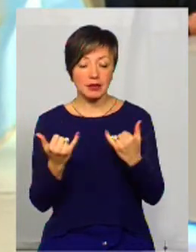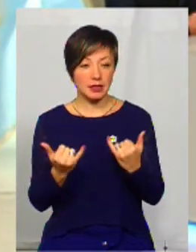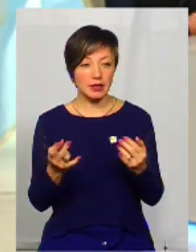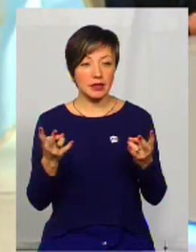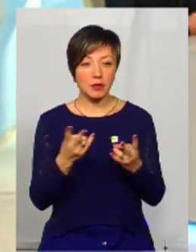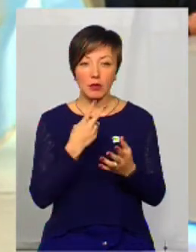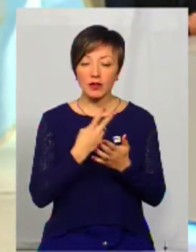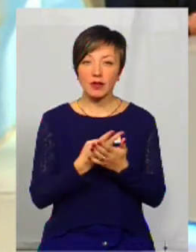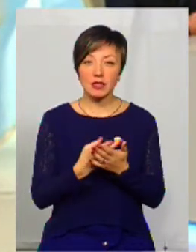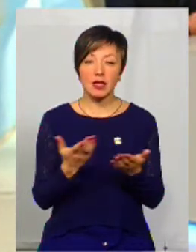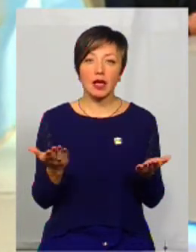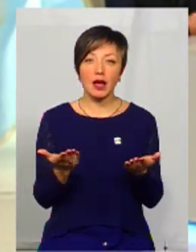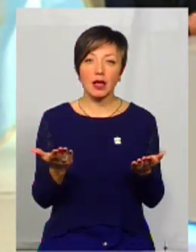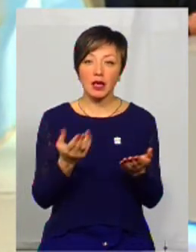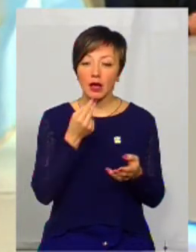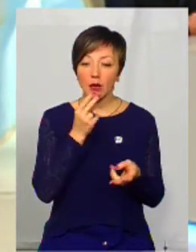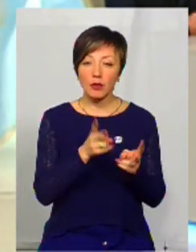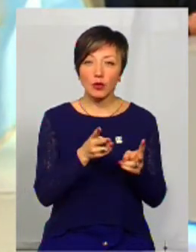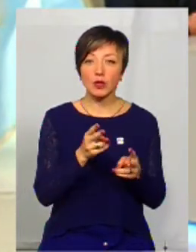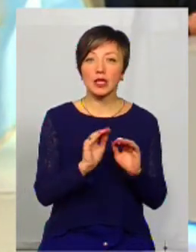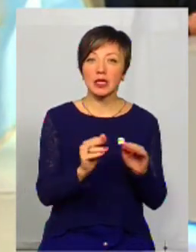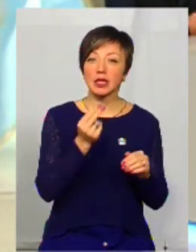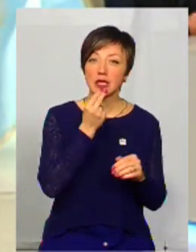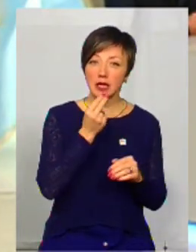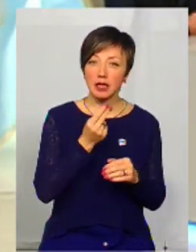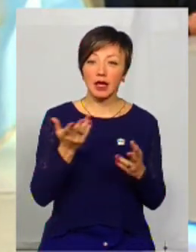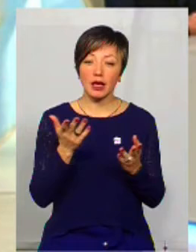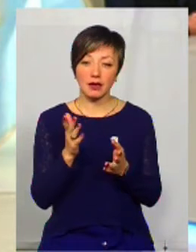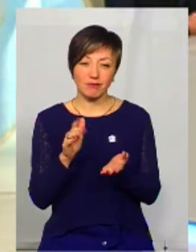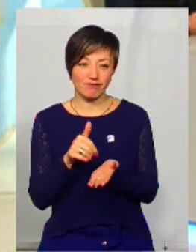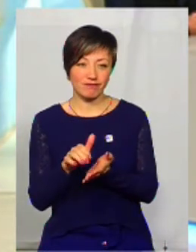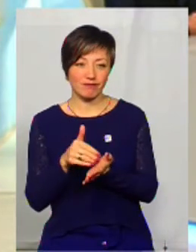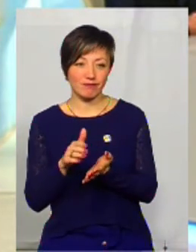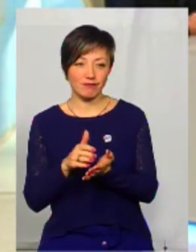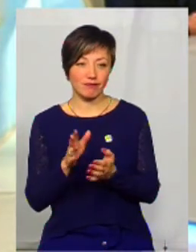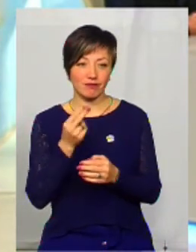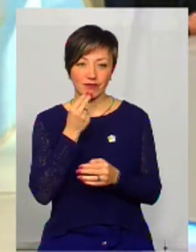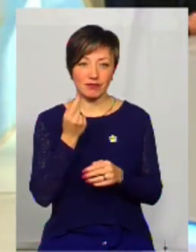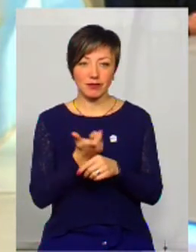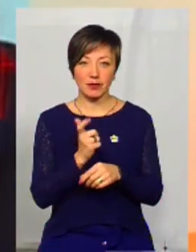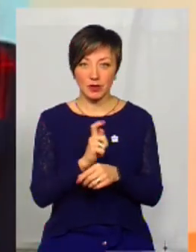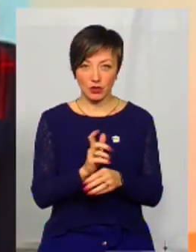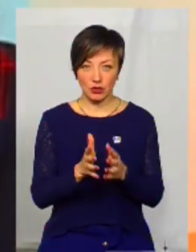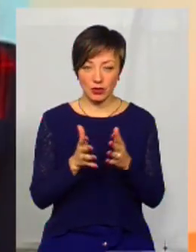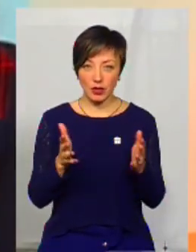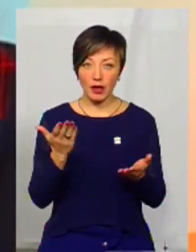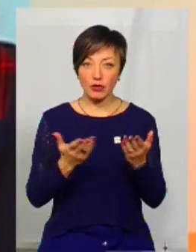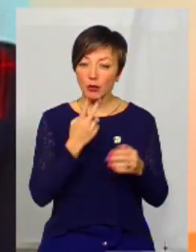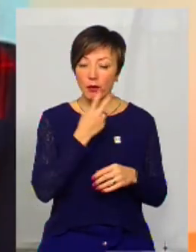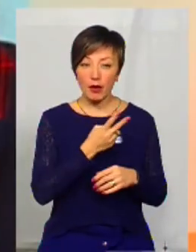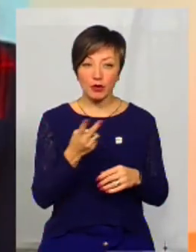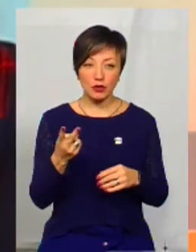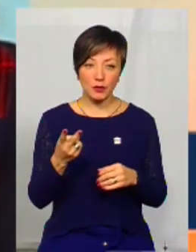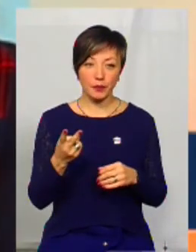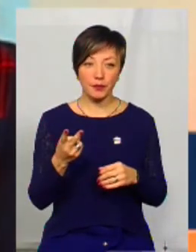і це треба подивитися, які блюда діти вживають і які дійсно не вживають більшості. І якщо ми